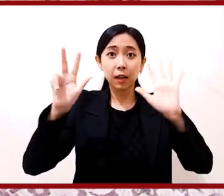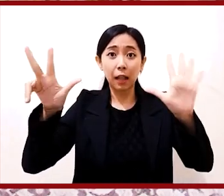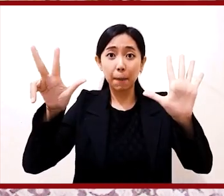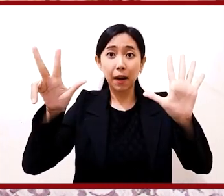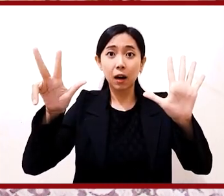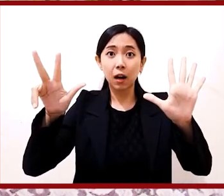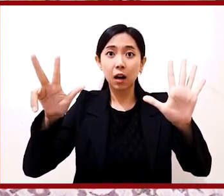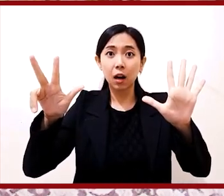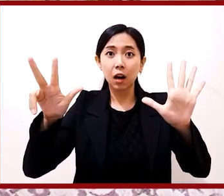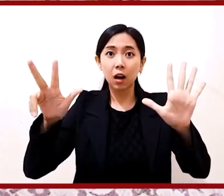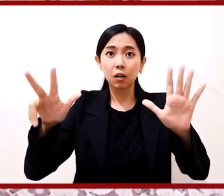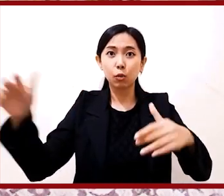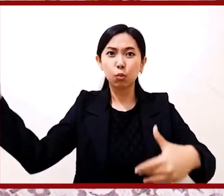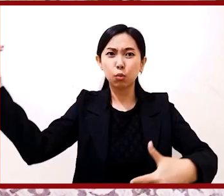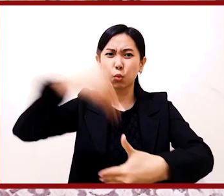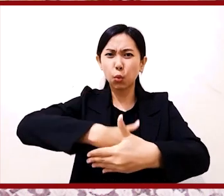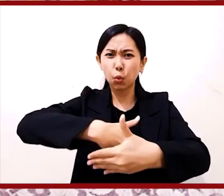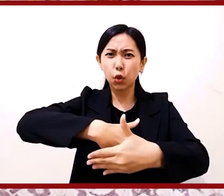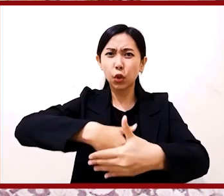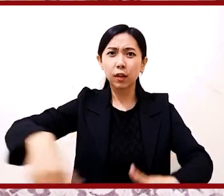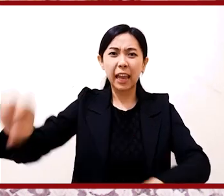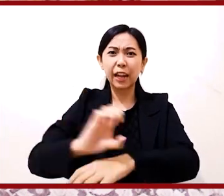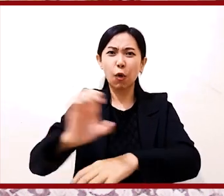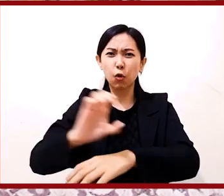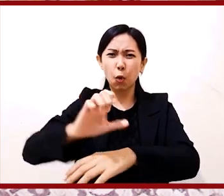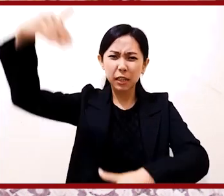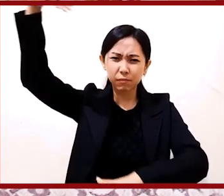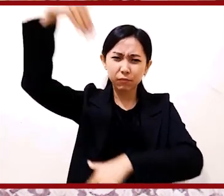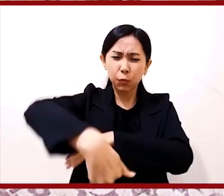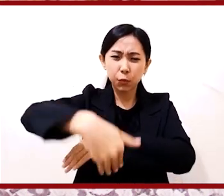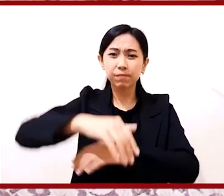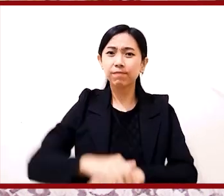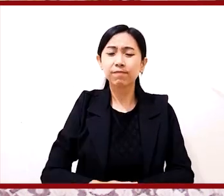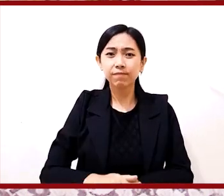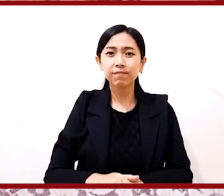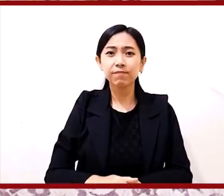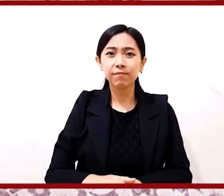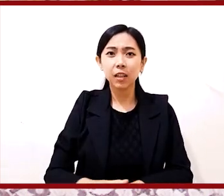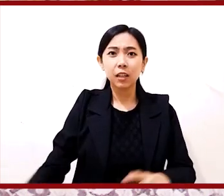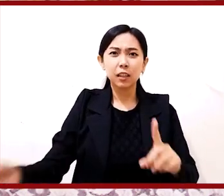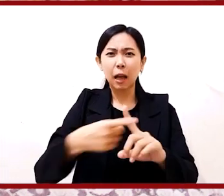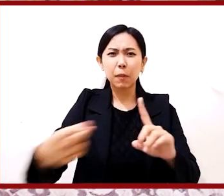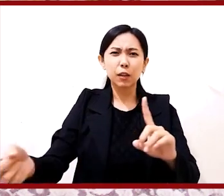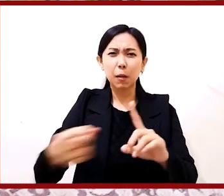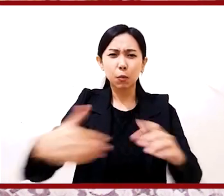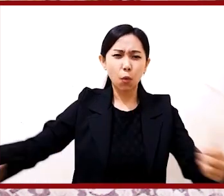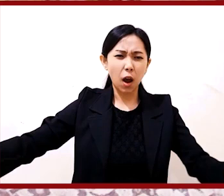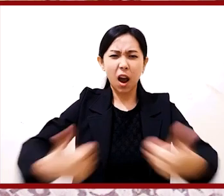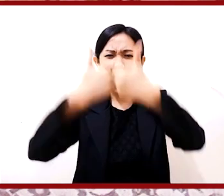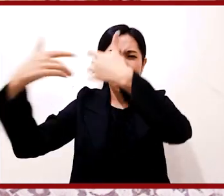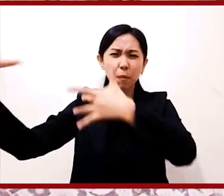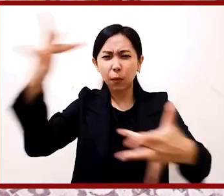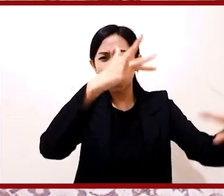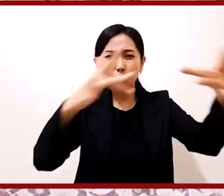98. Rupiah terjun bebas hingga 600% atas dolar Amerika. Ditambah dengan kerusuhan rasialis